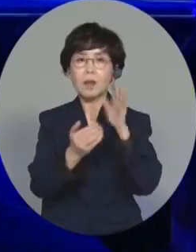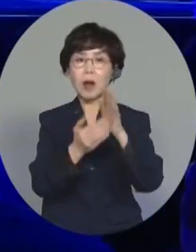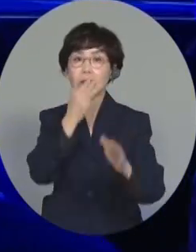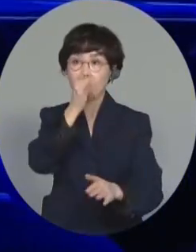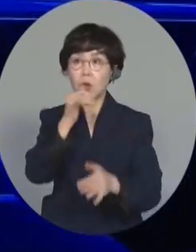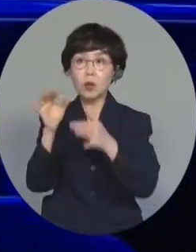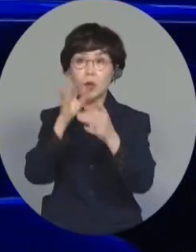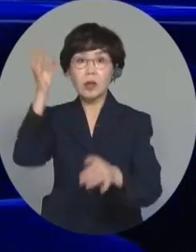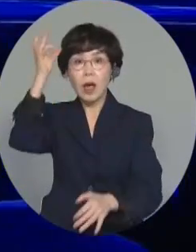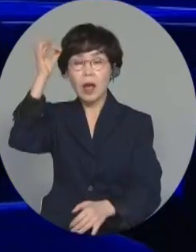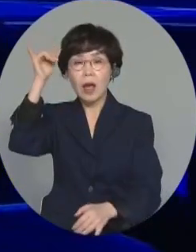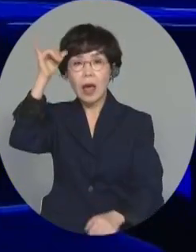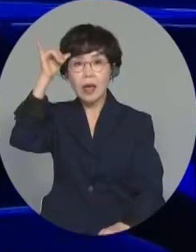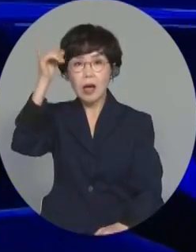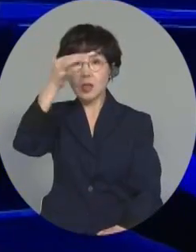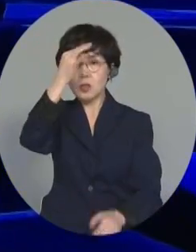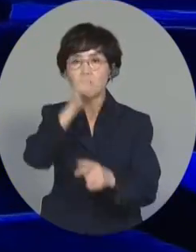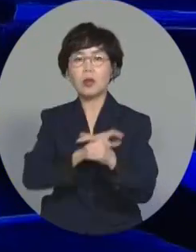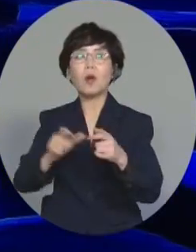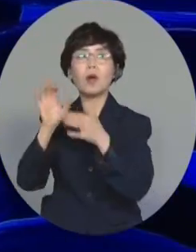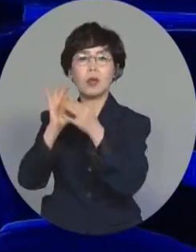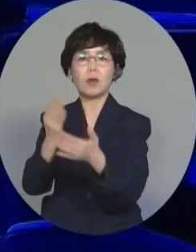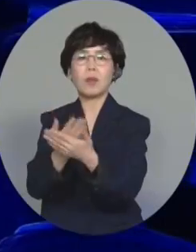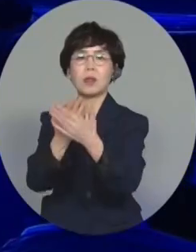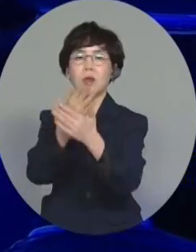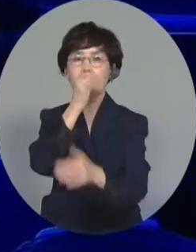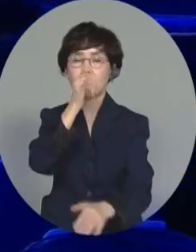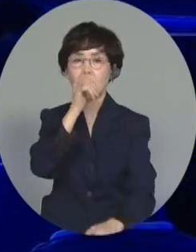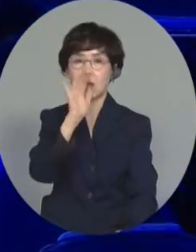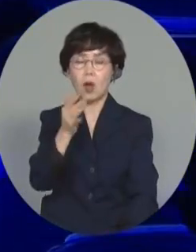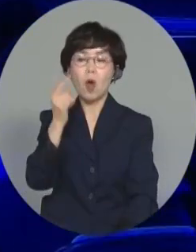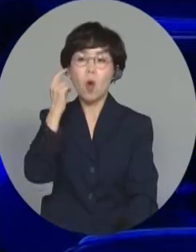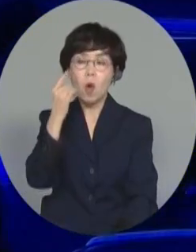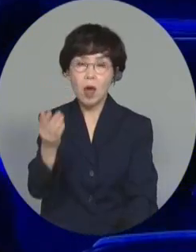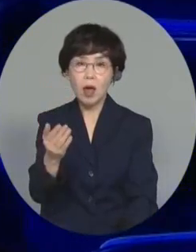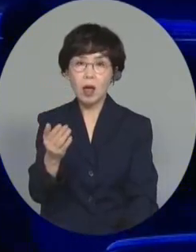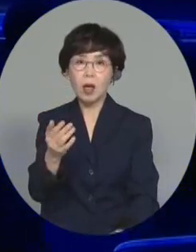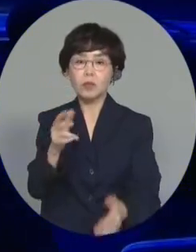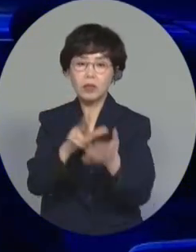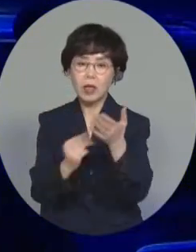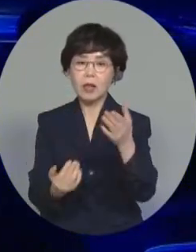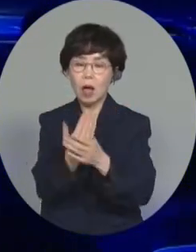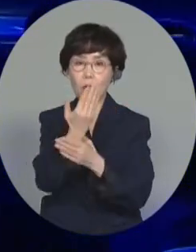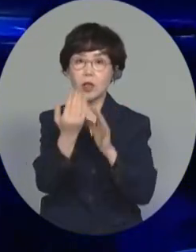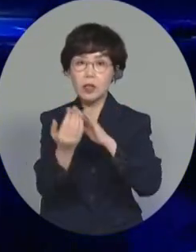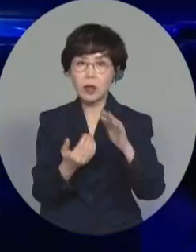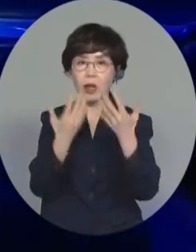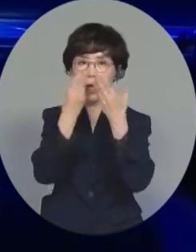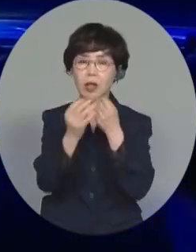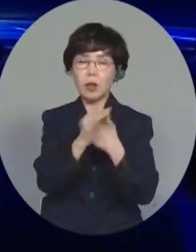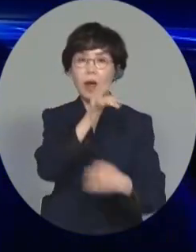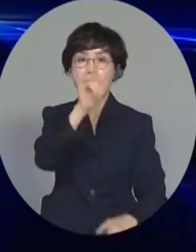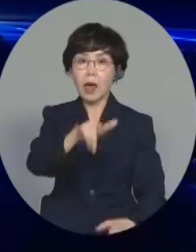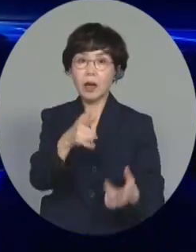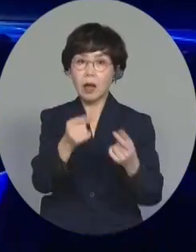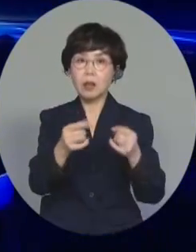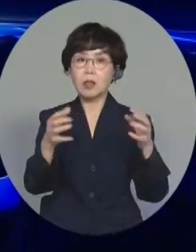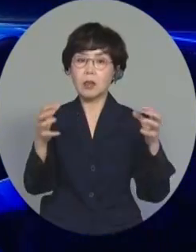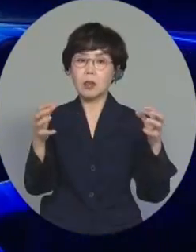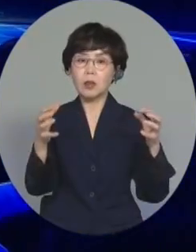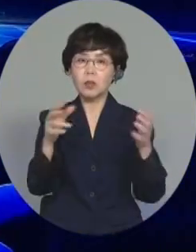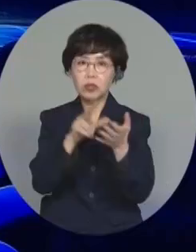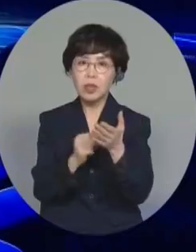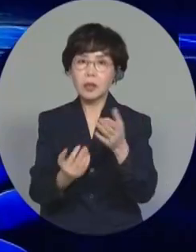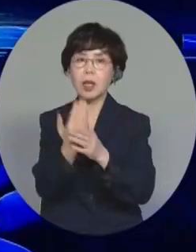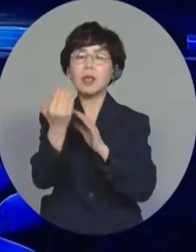AI 기술이 지속 가능할 수 있게 되는 것이죠. 그래서 와해가 일어나기 전에 예를 들어 핵 융합 같은 경우에 일어나기 전에 미리 예측할